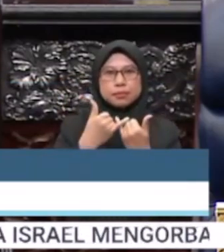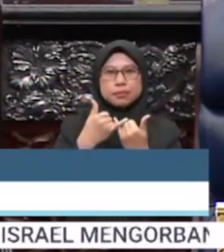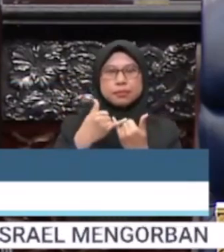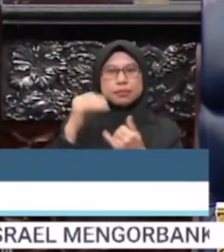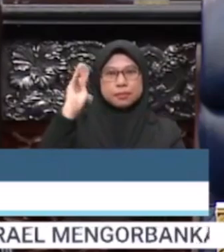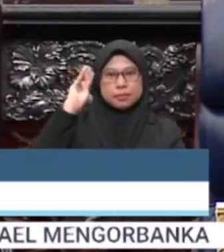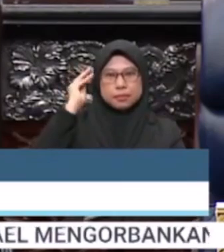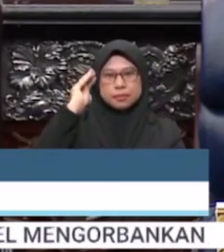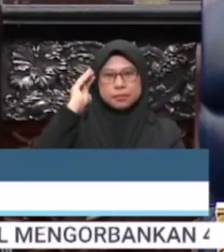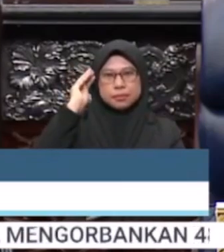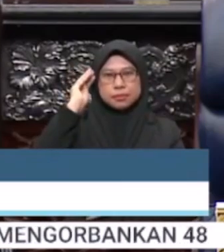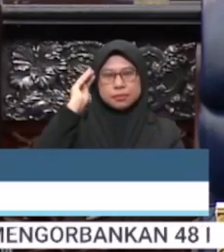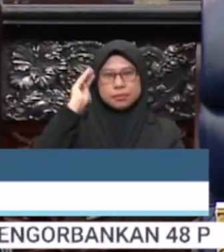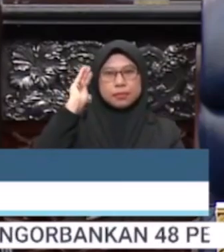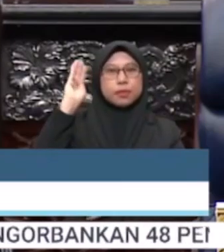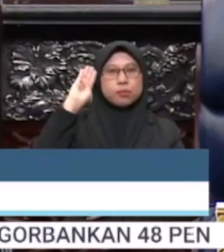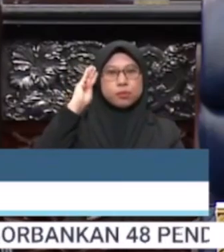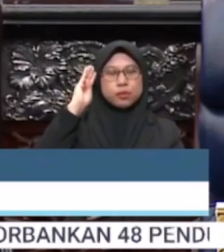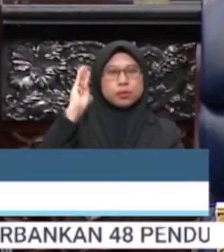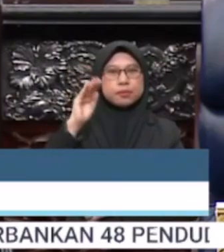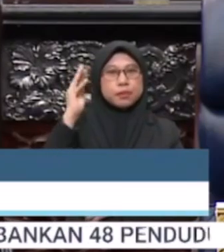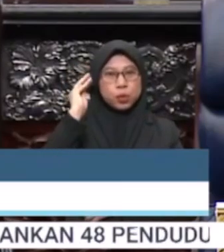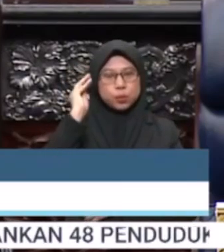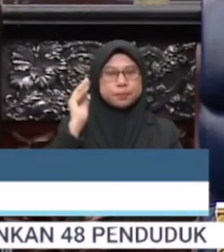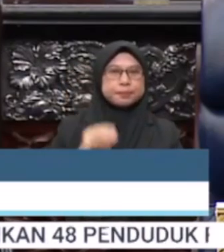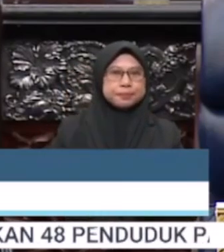Bumi Putra. Dan